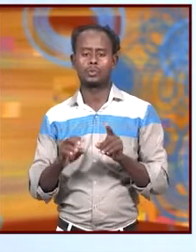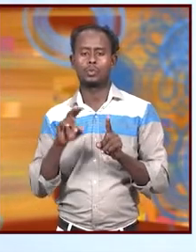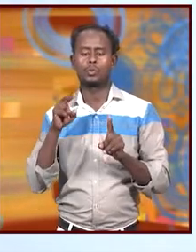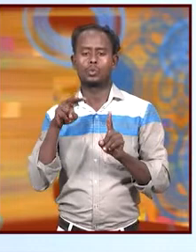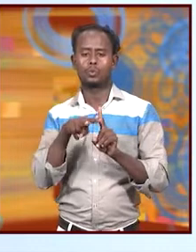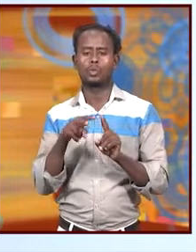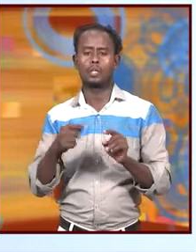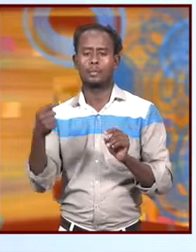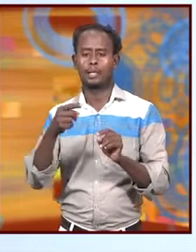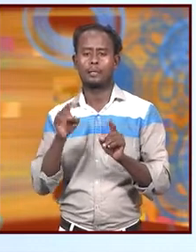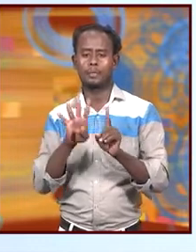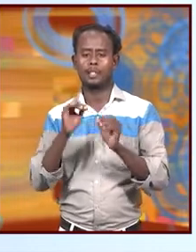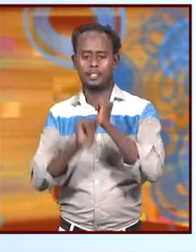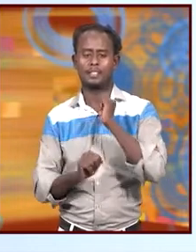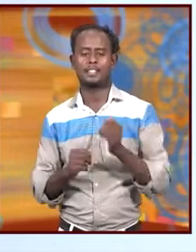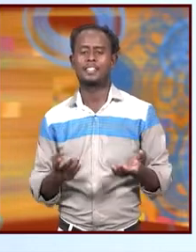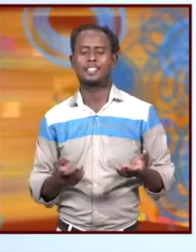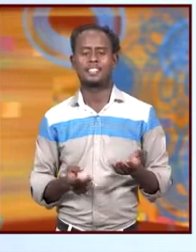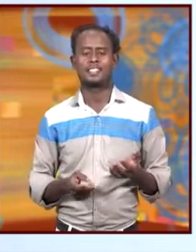2B = 100 × 14 கழித்தால்